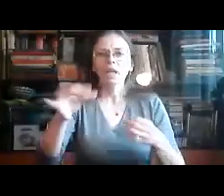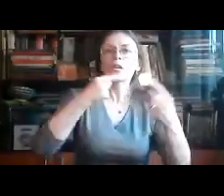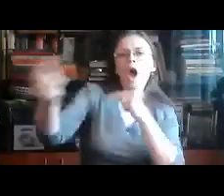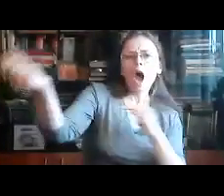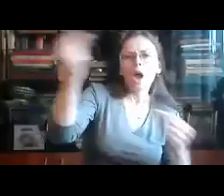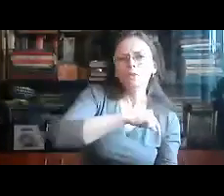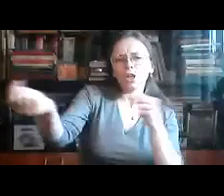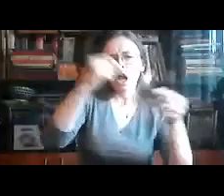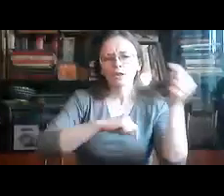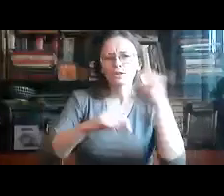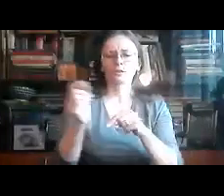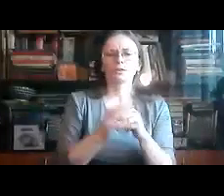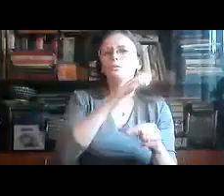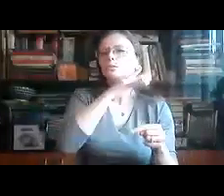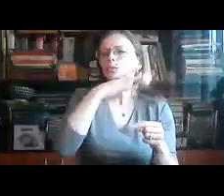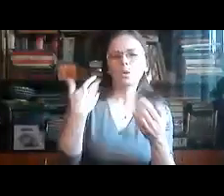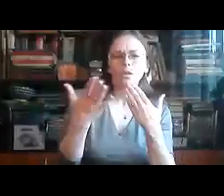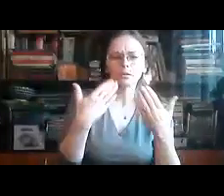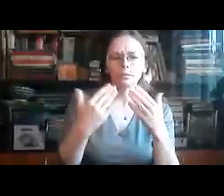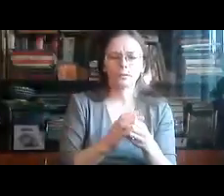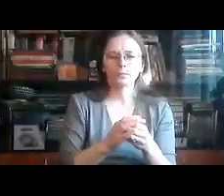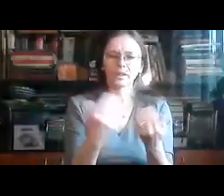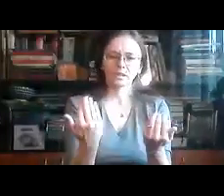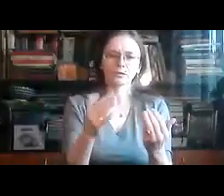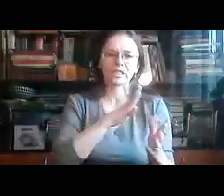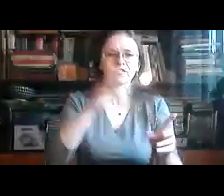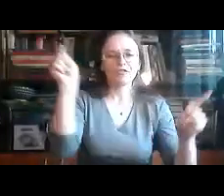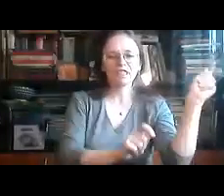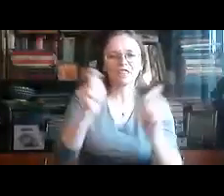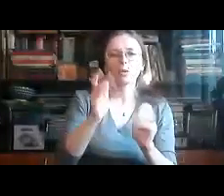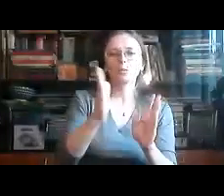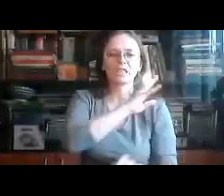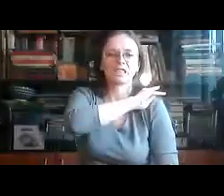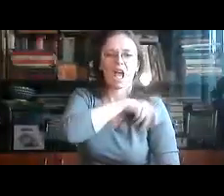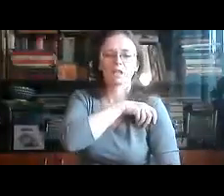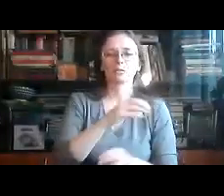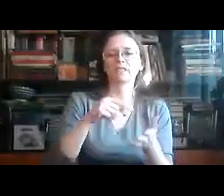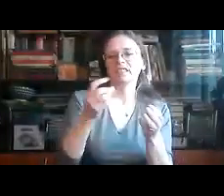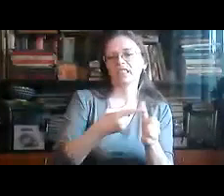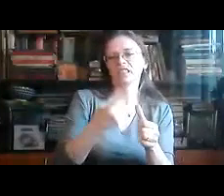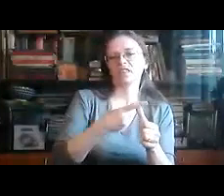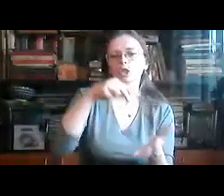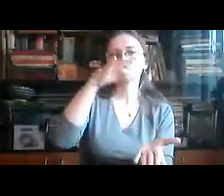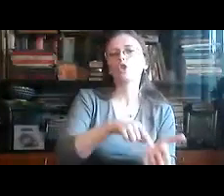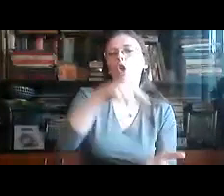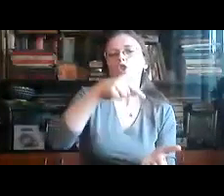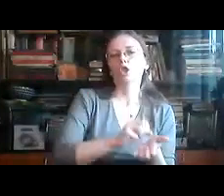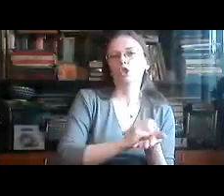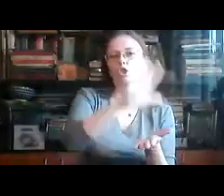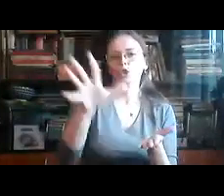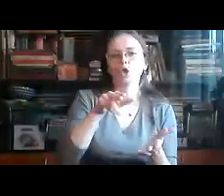«Точка доступа» в Петербурге, такой есть, который открыла спонтанную программу, так называемую, где все, кто